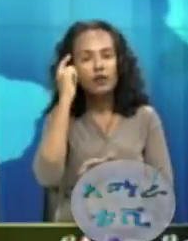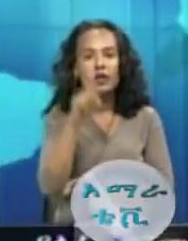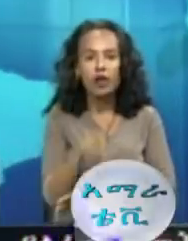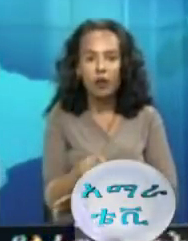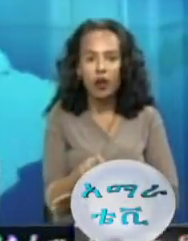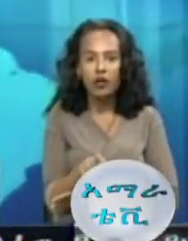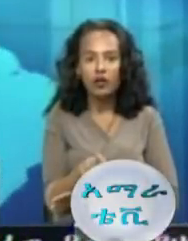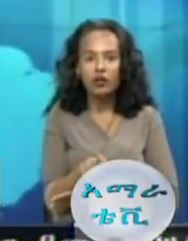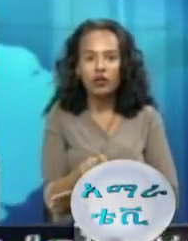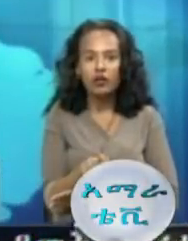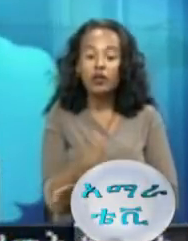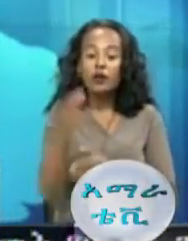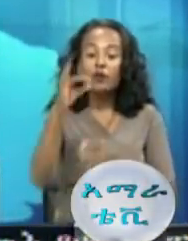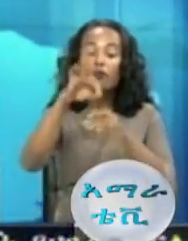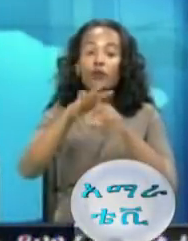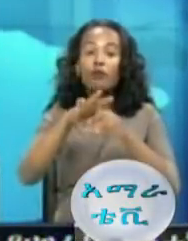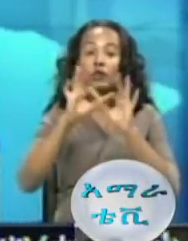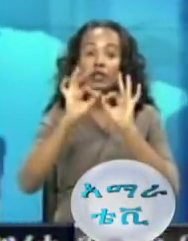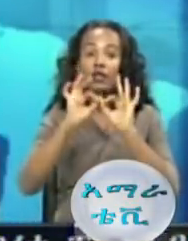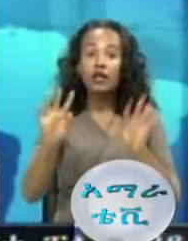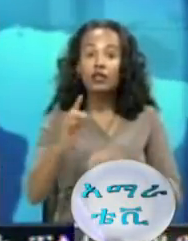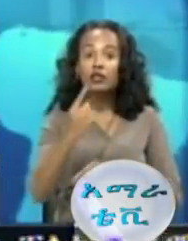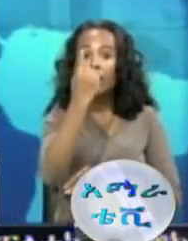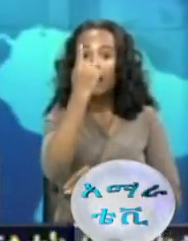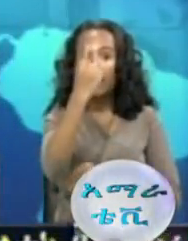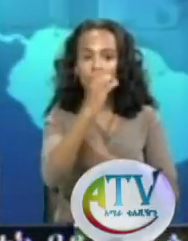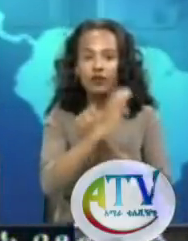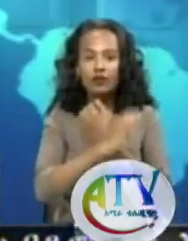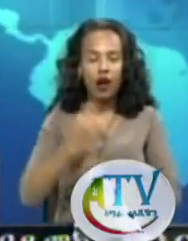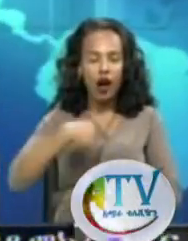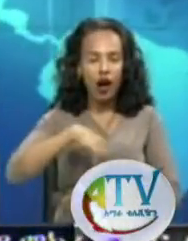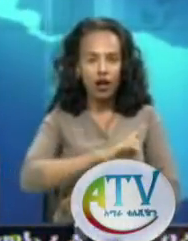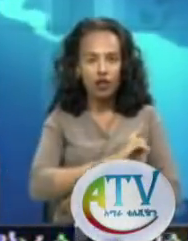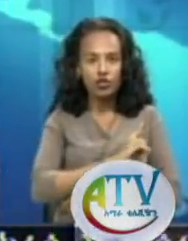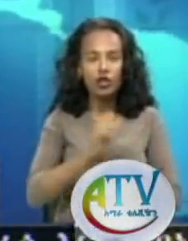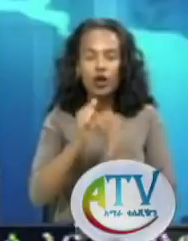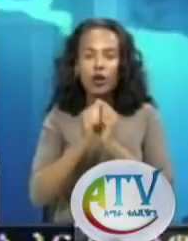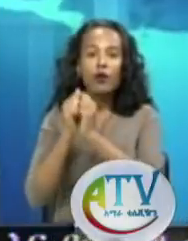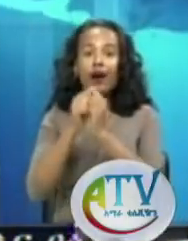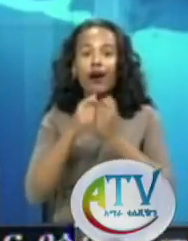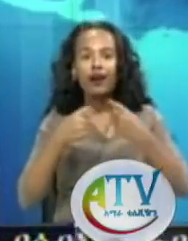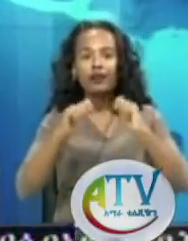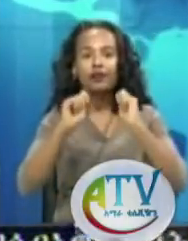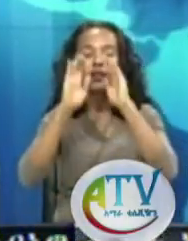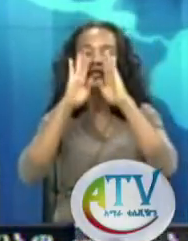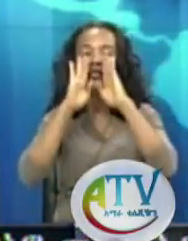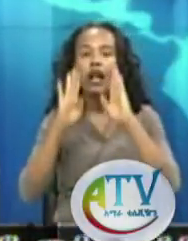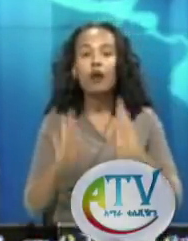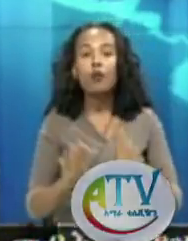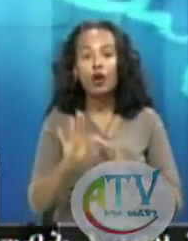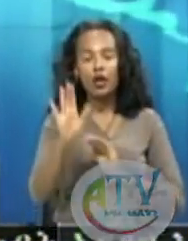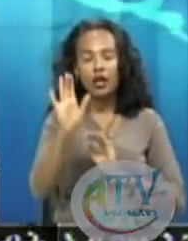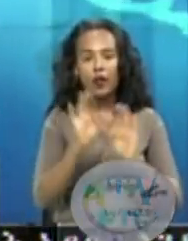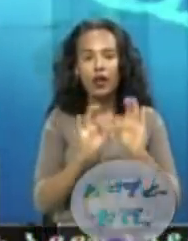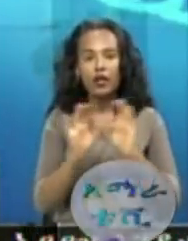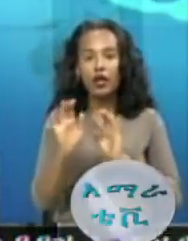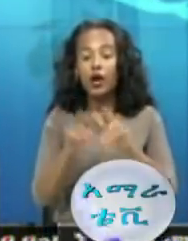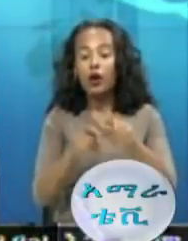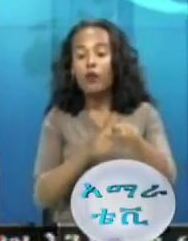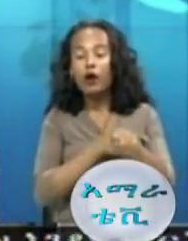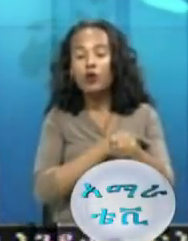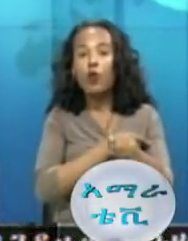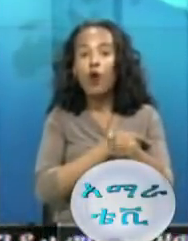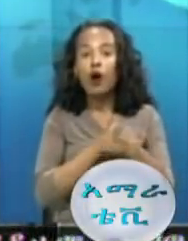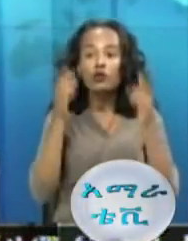ይገባል። ምትክ የለሽ አንዲት ሀገራችንን በጋራ ጥረት ሰላማዊ ለማድረግ በአርቆ